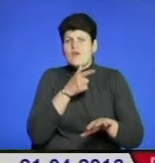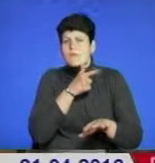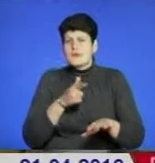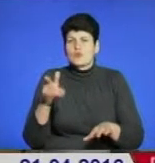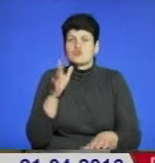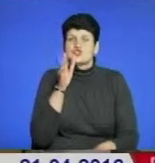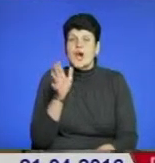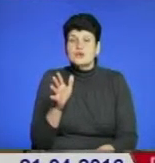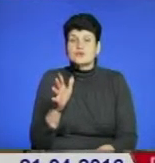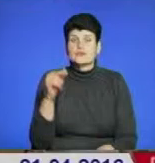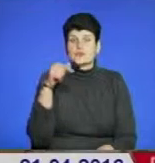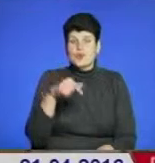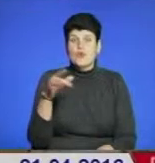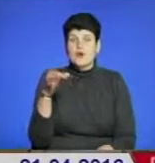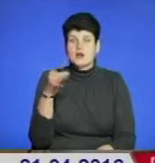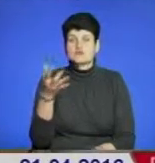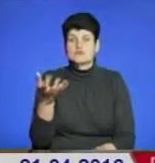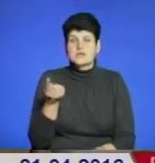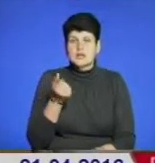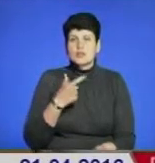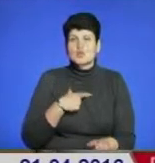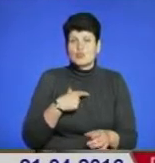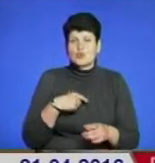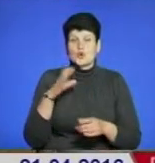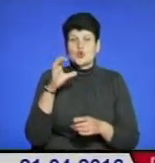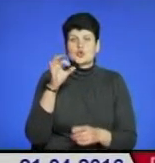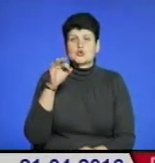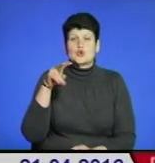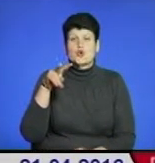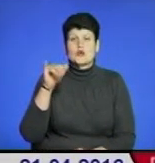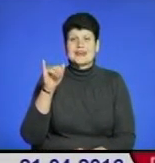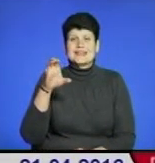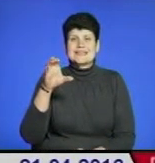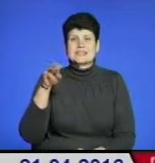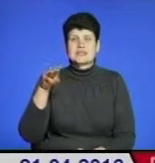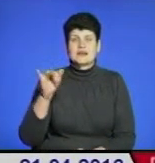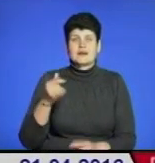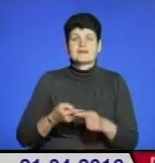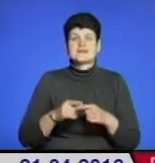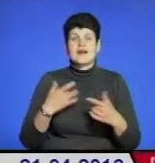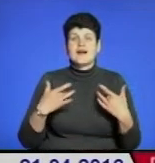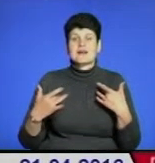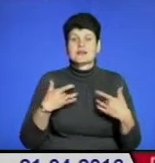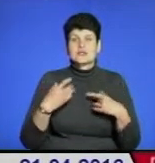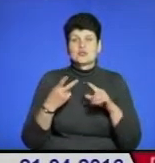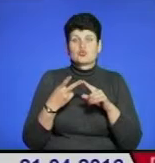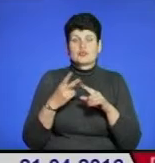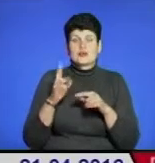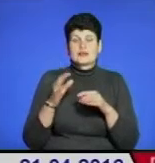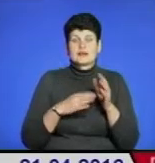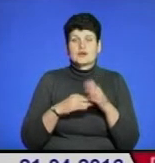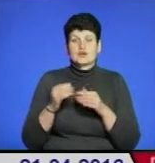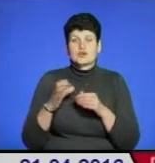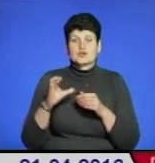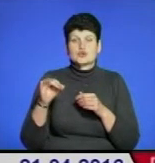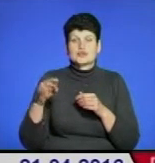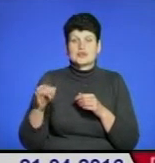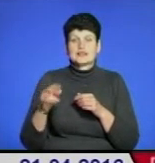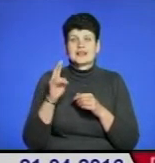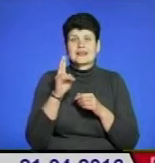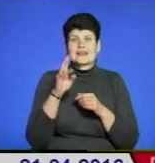часу. Цього разу взяли з собою і солістку. Це в нас артист другої категорії, солдат Кізима